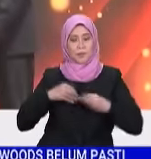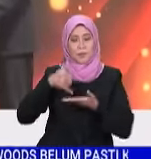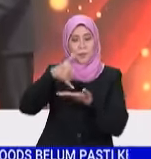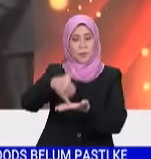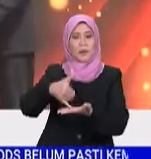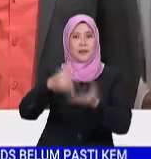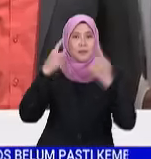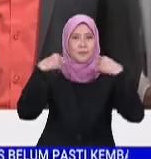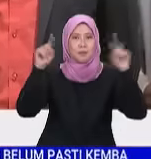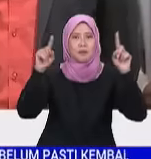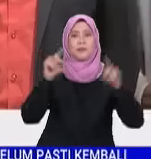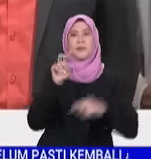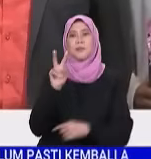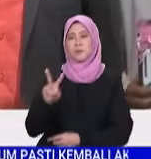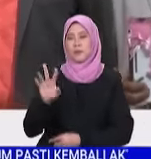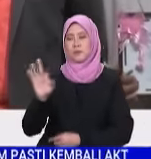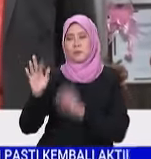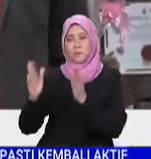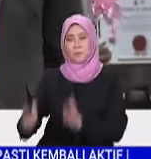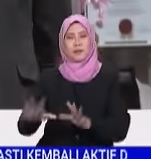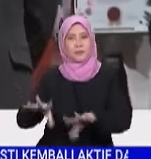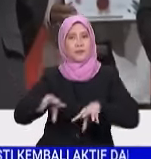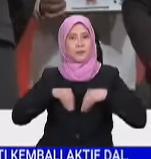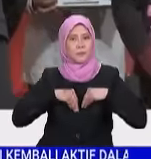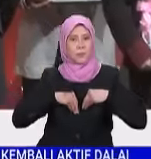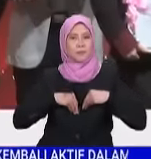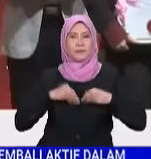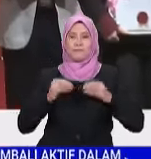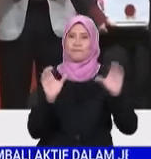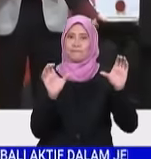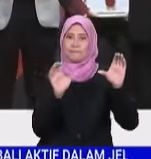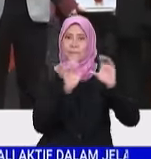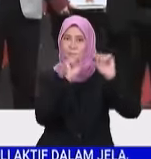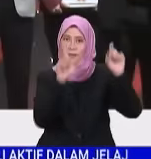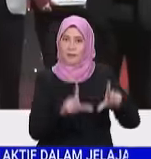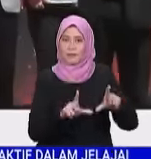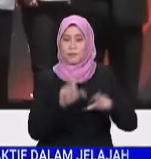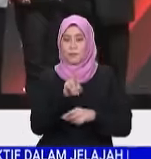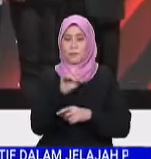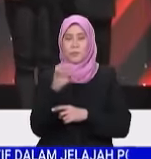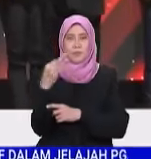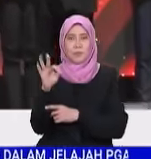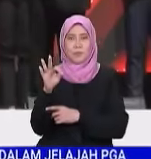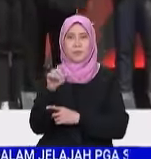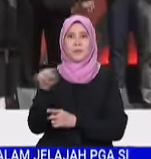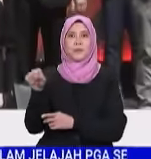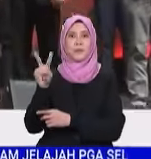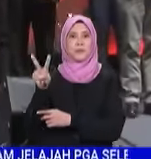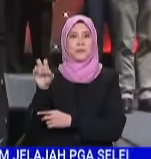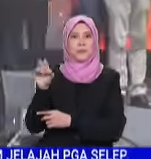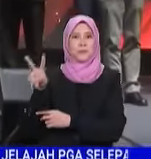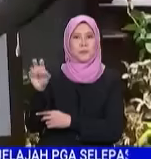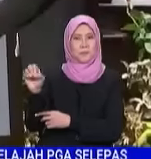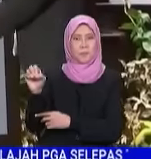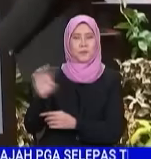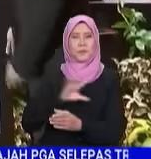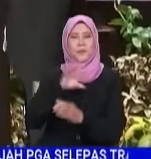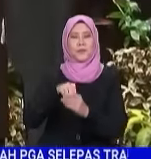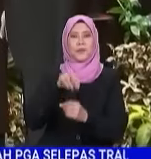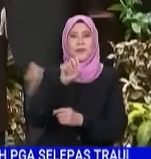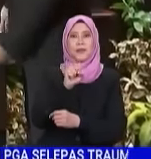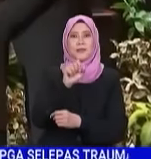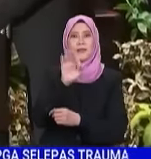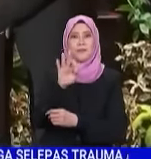Cemerlang dan 29 penerima compliance certifikate 2019 dan 2020 merangkumi